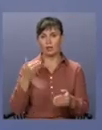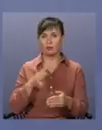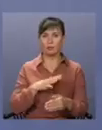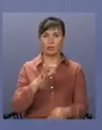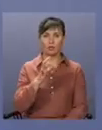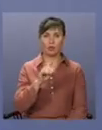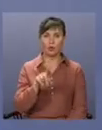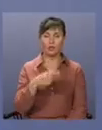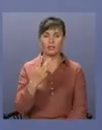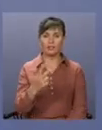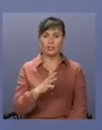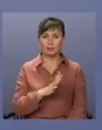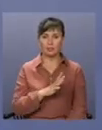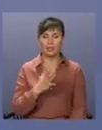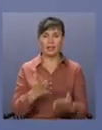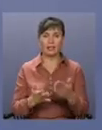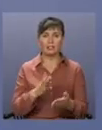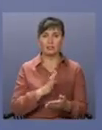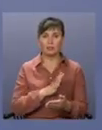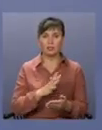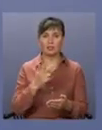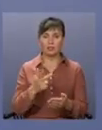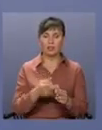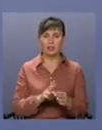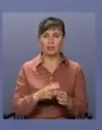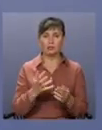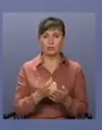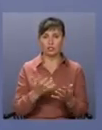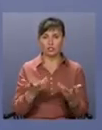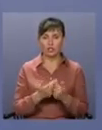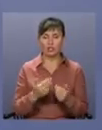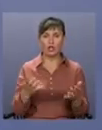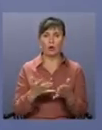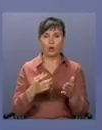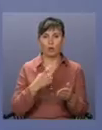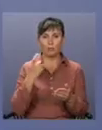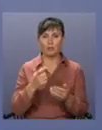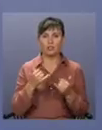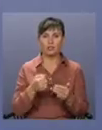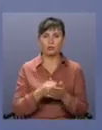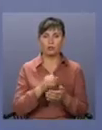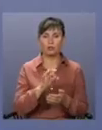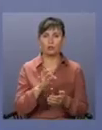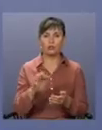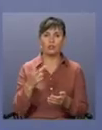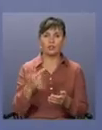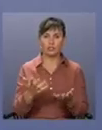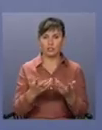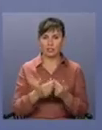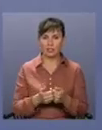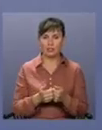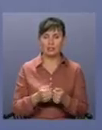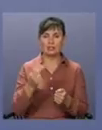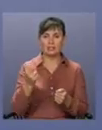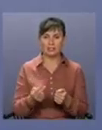0,3. 0,3. 0,3. Если до 0,3, это уже считалось легкое опьянение. Ага. Сейчас до 0,3 считается